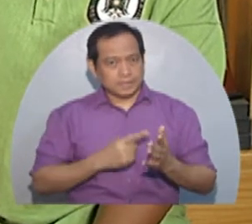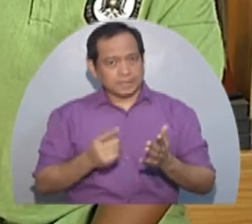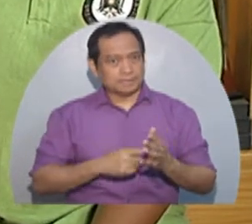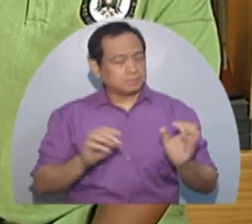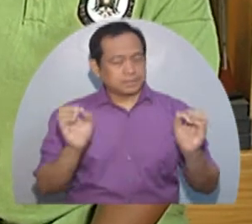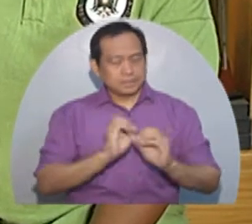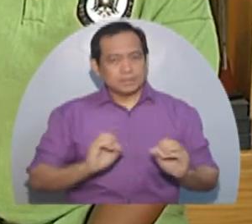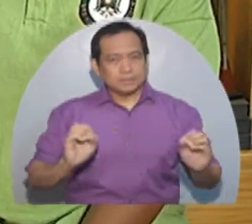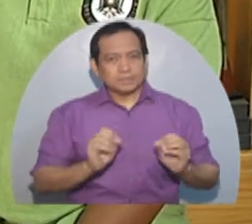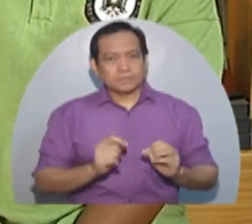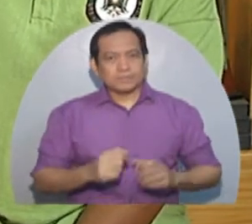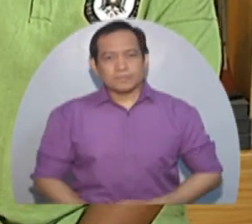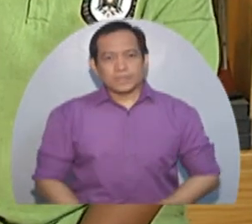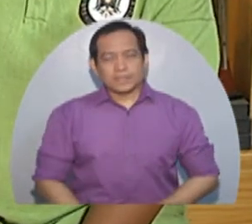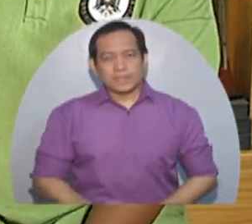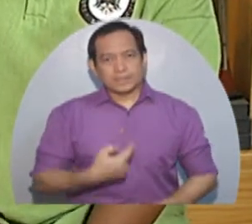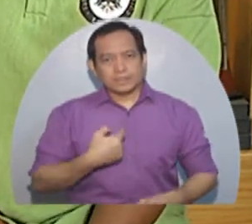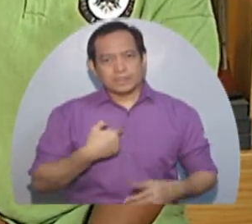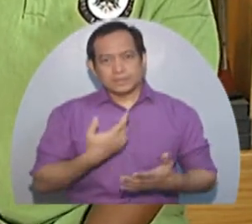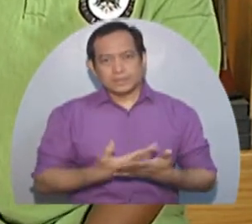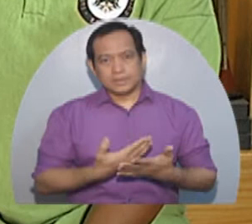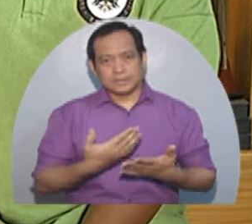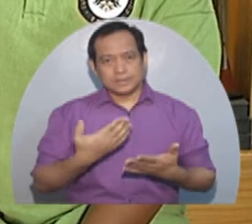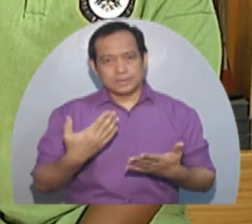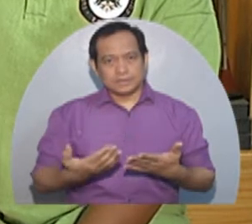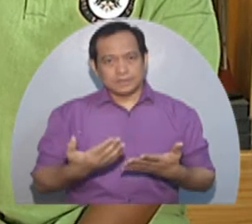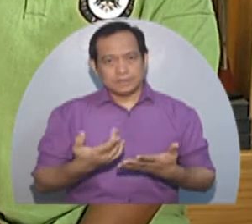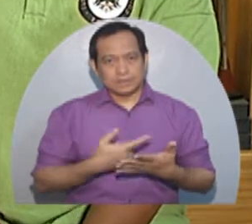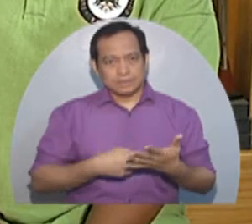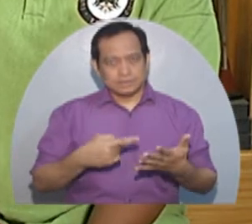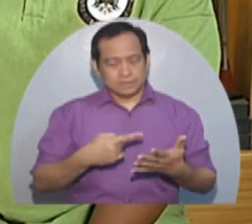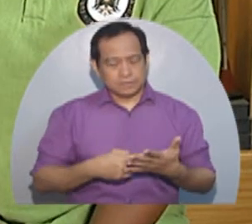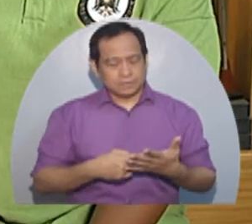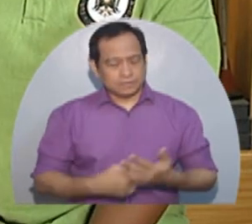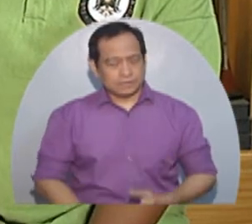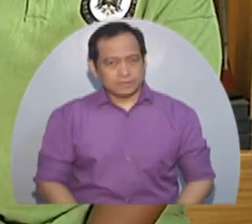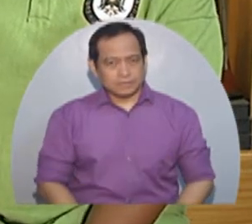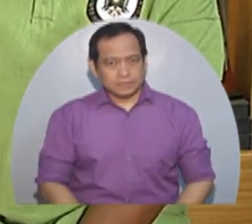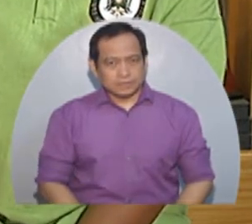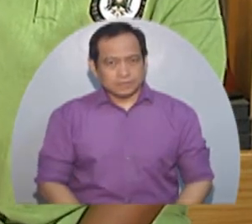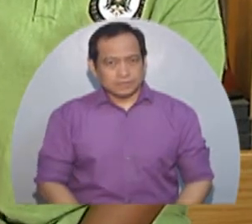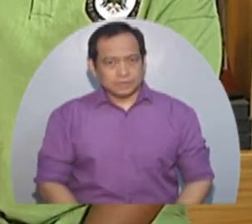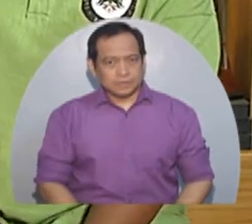Pero kung minsan po, wala. Kasi bumibili rin po ako yun ng mga gamot ko po.